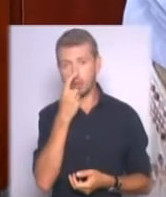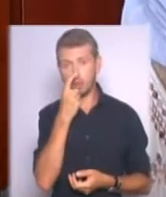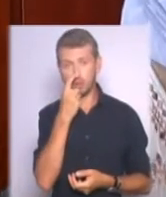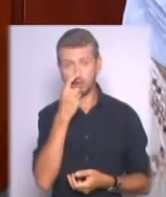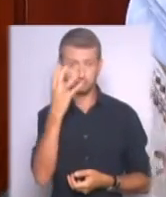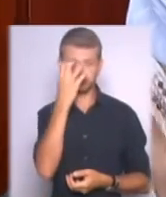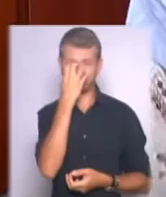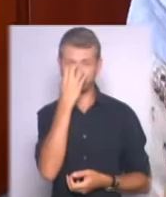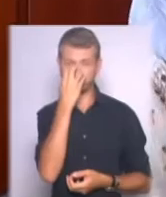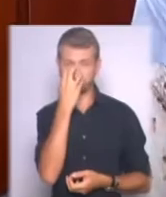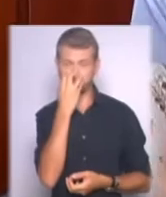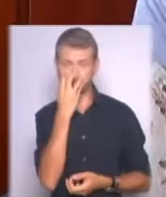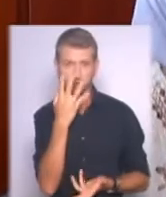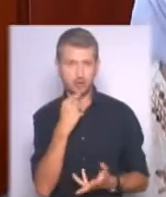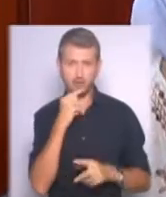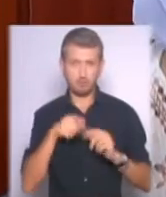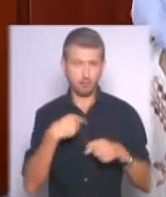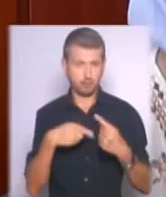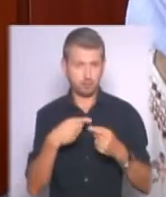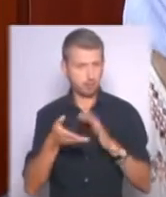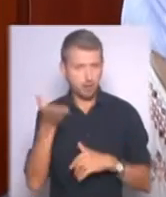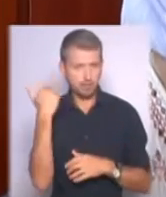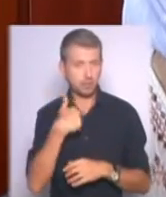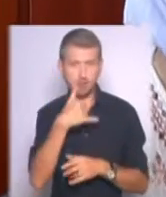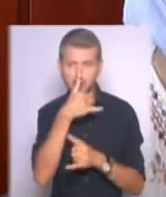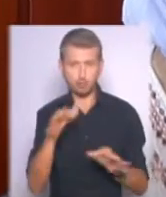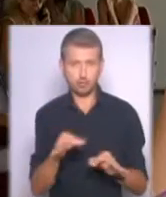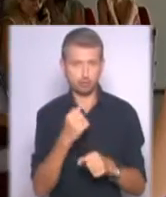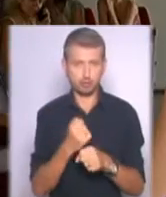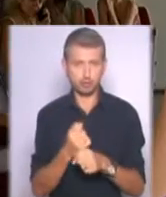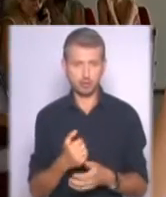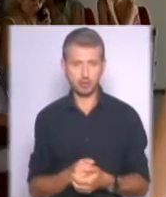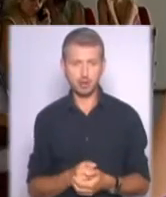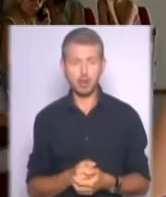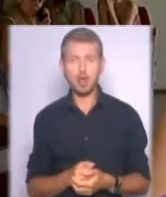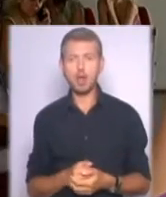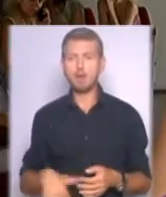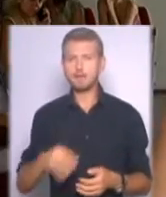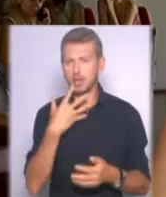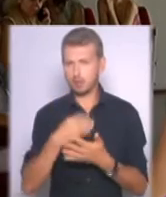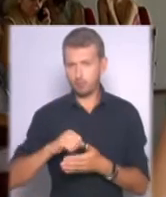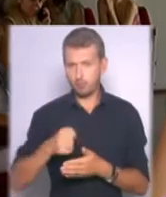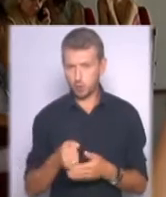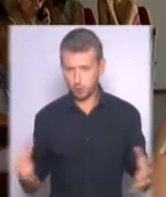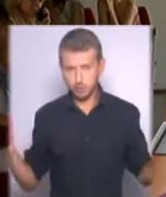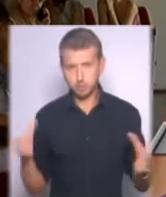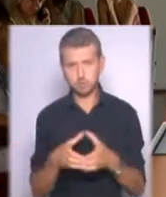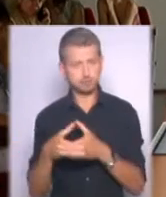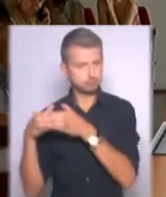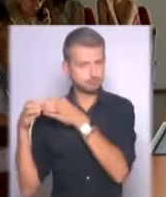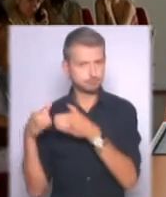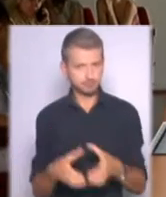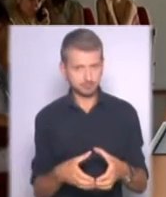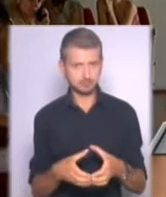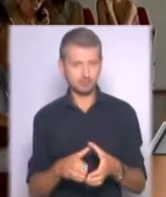лиці розкидає щось постійно і давно вже теж, я не можу нічого зробити. Забрала всіх своїх подружок і от ми сюди.